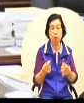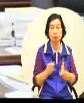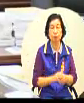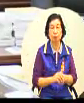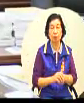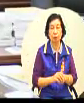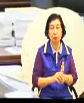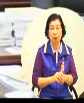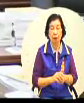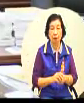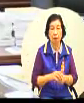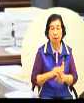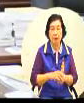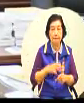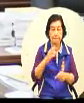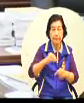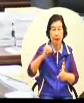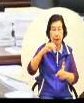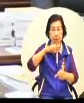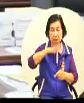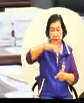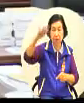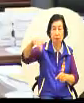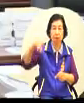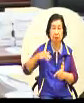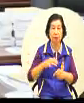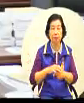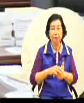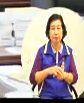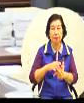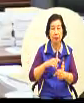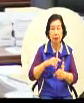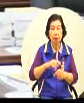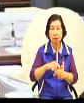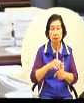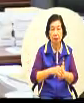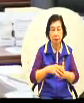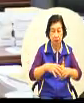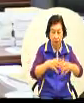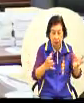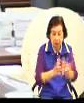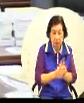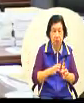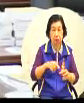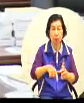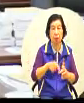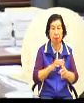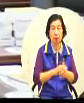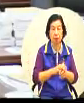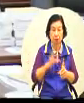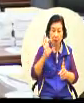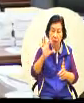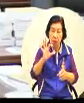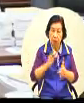团有一个厕所改建也是80几万，